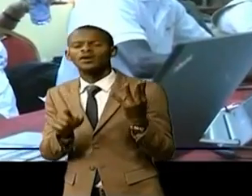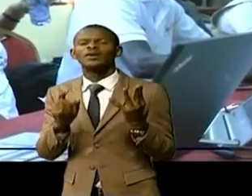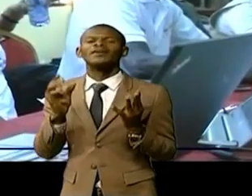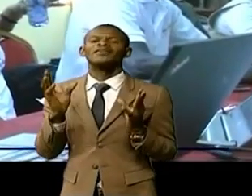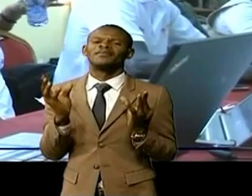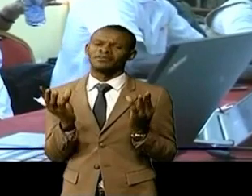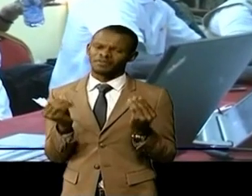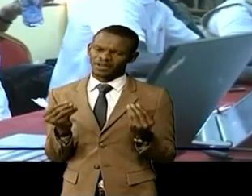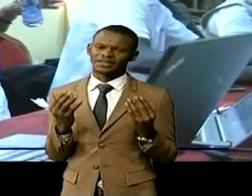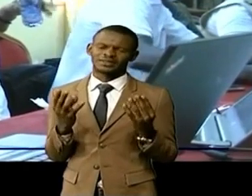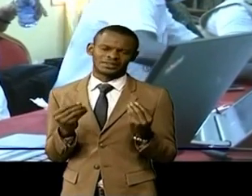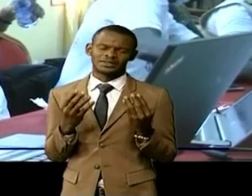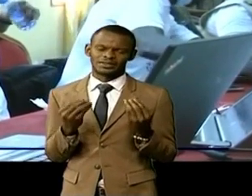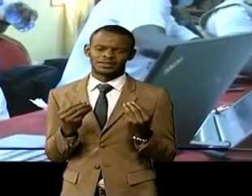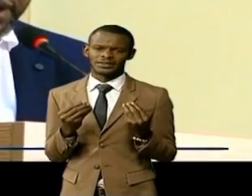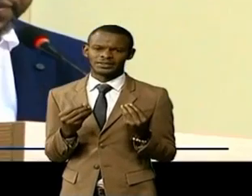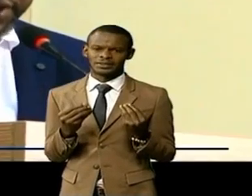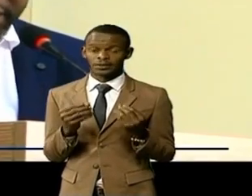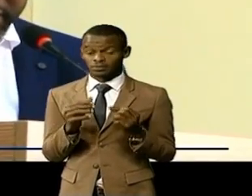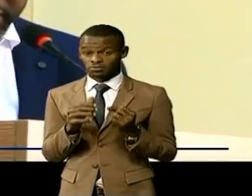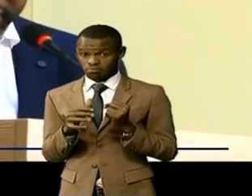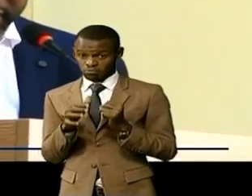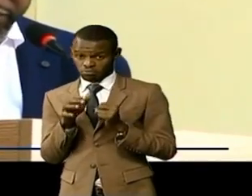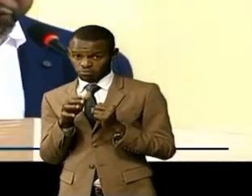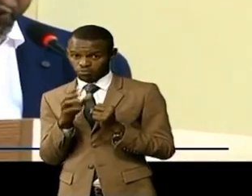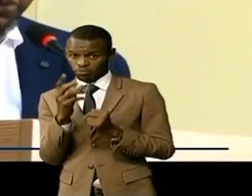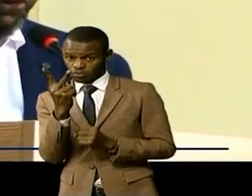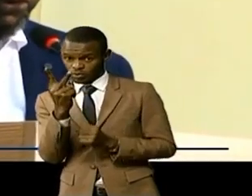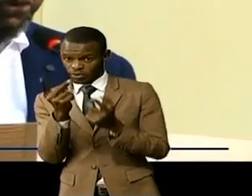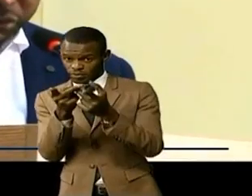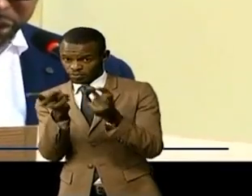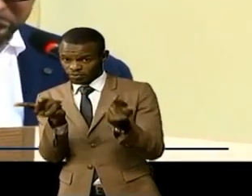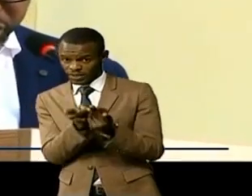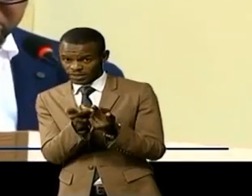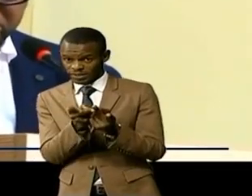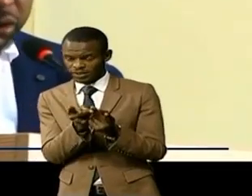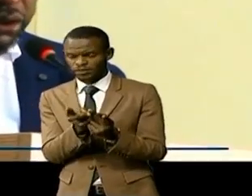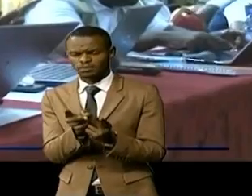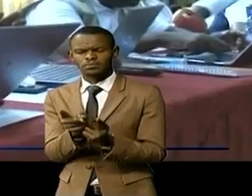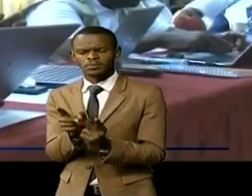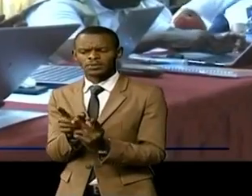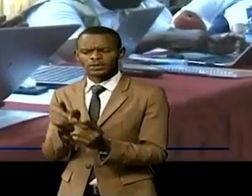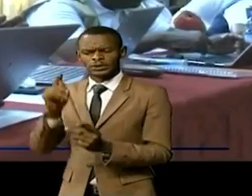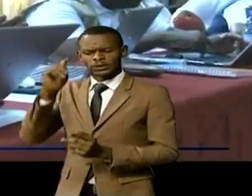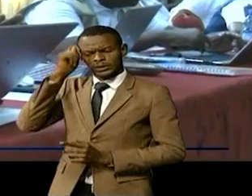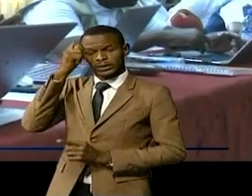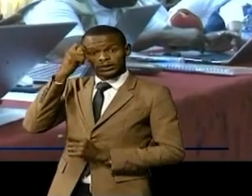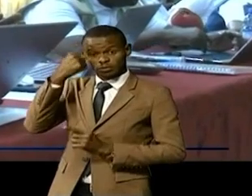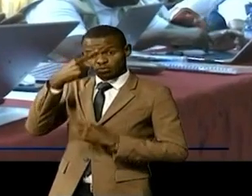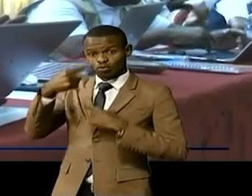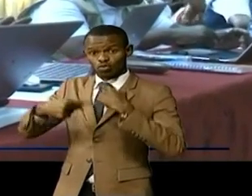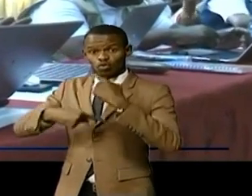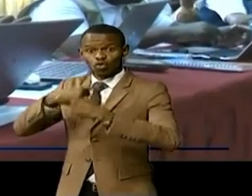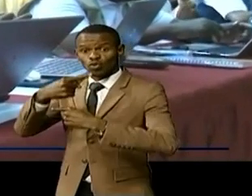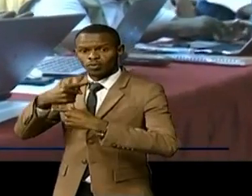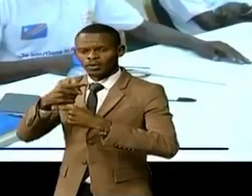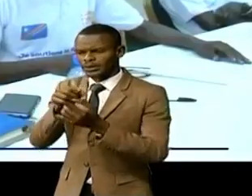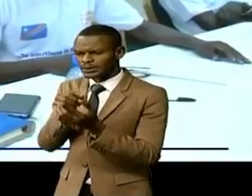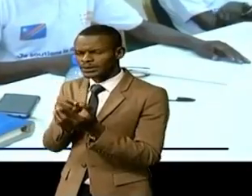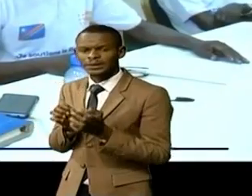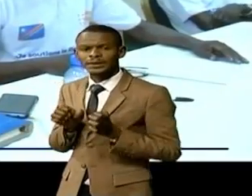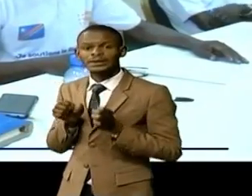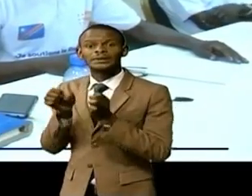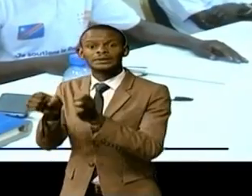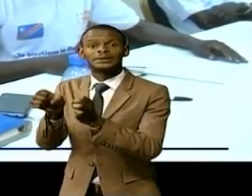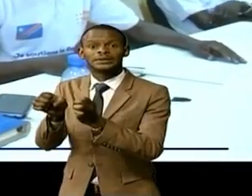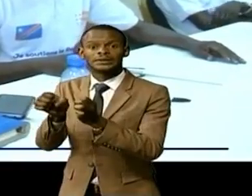Deux sites à Kinshasa ont été retenus pour tester la performance de l'ensemble des programmes informatiques mis en place. L'heure